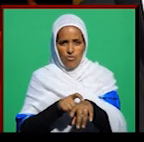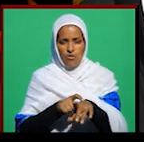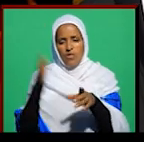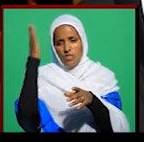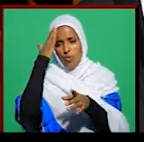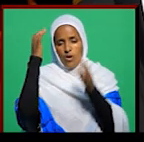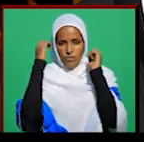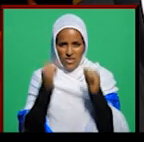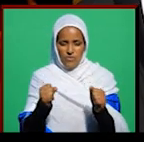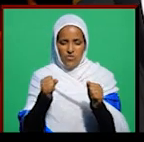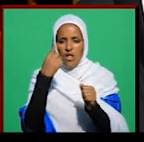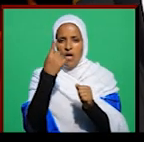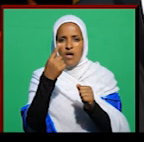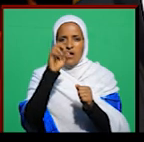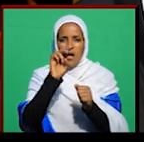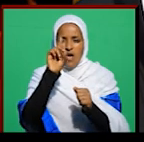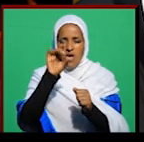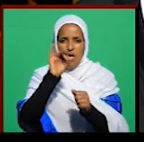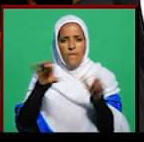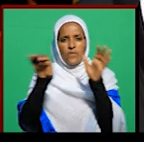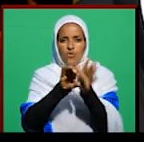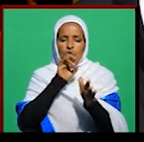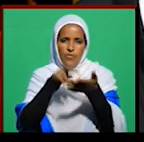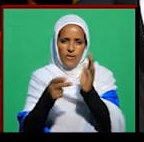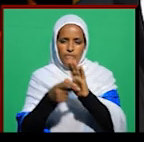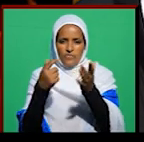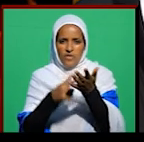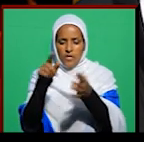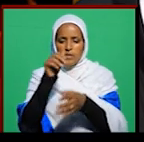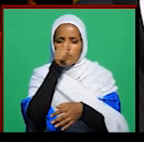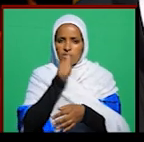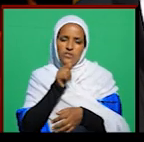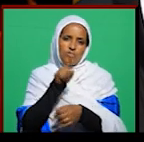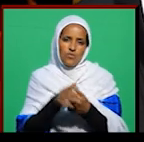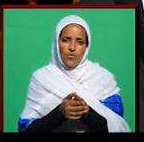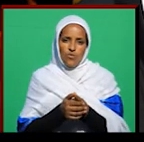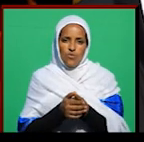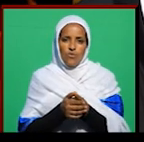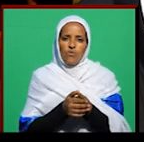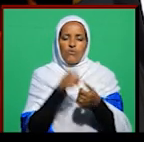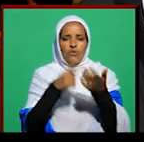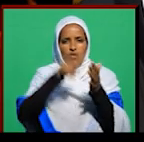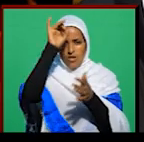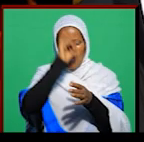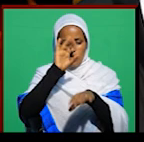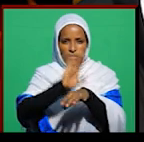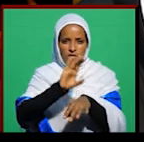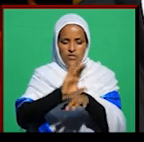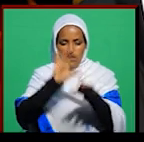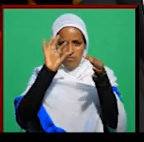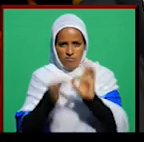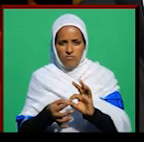ቃየል ሊታወቅበት የሚችል አንድ የቃየል መታወቂያ ነው ማለት ነው። ያ አንጻረ ምስጢር ነው። ይሄ ሊቃውንት ቤተ